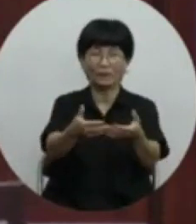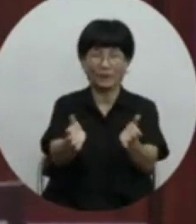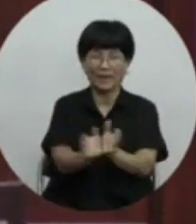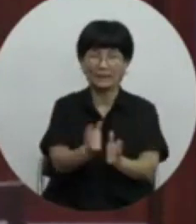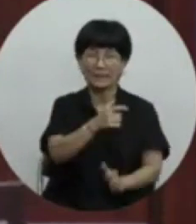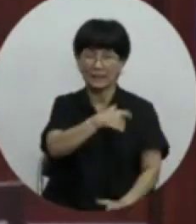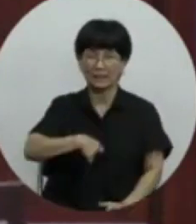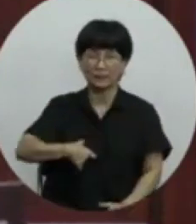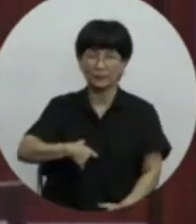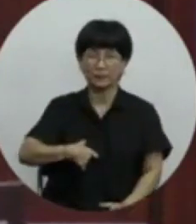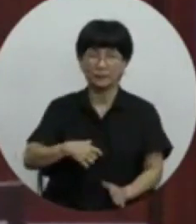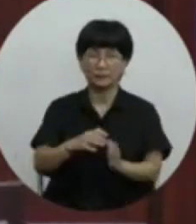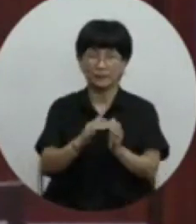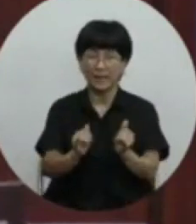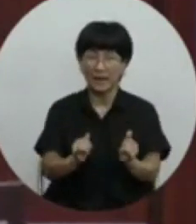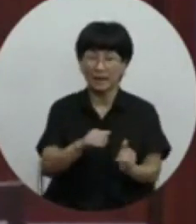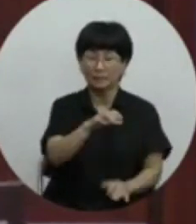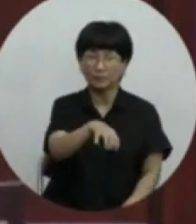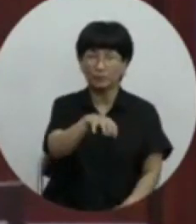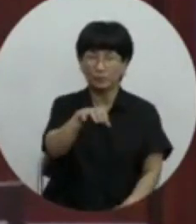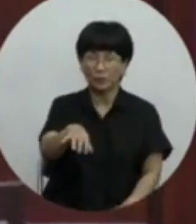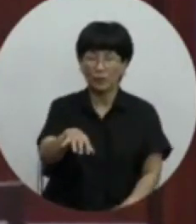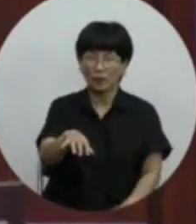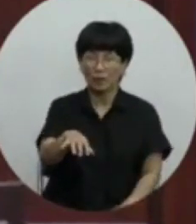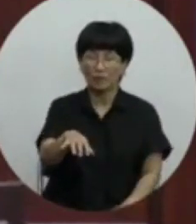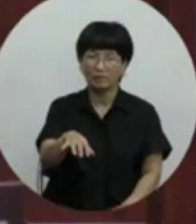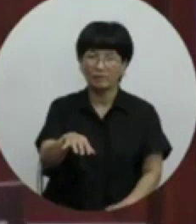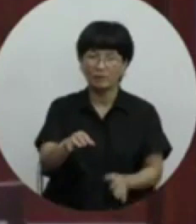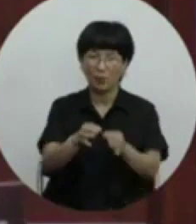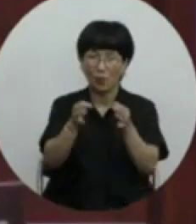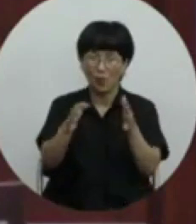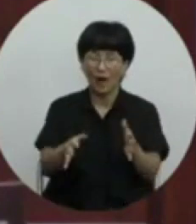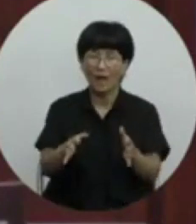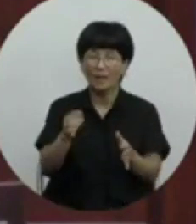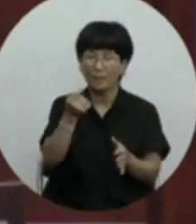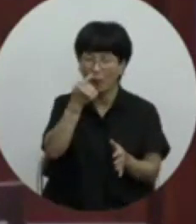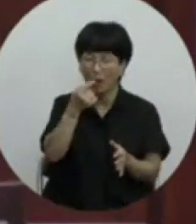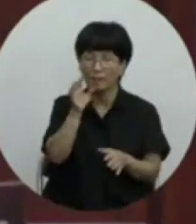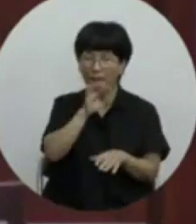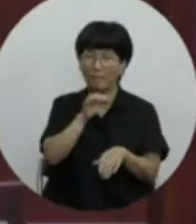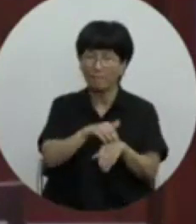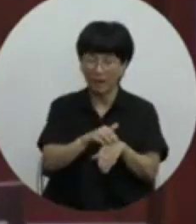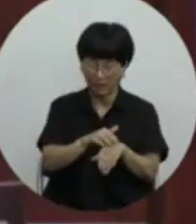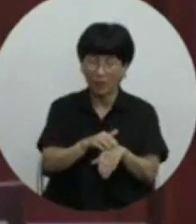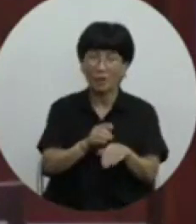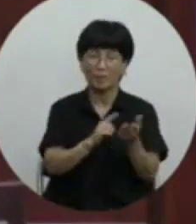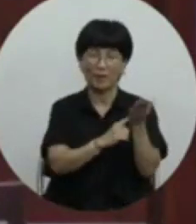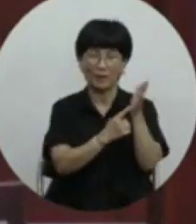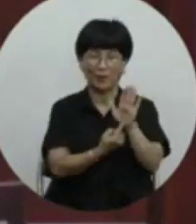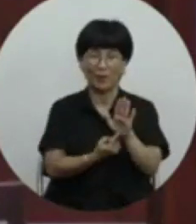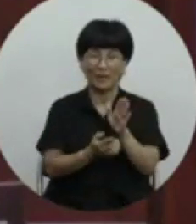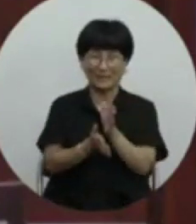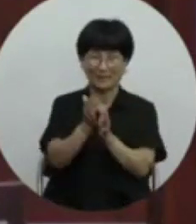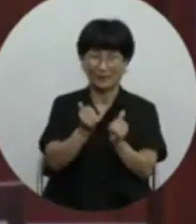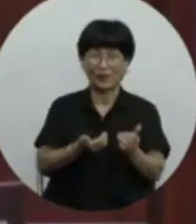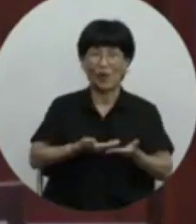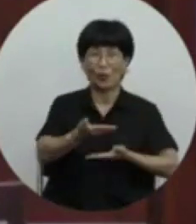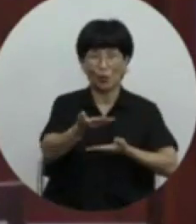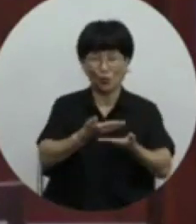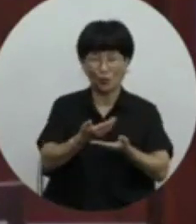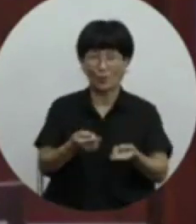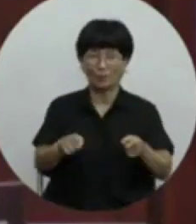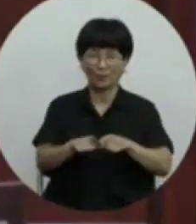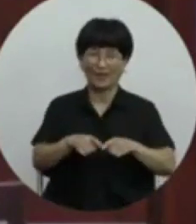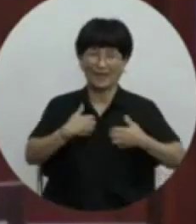읍면동 주민자치센터의 갈고 닦은 실력을 통합 발표하고 시민과 공유하며 함께